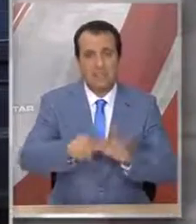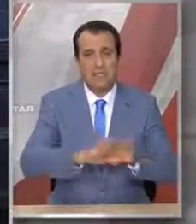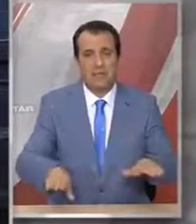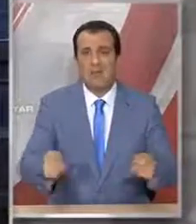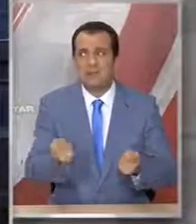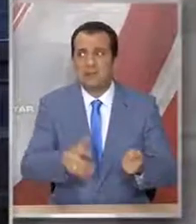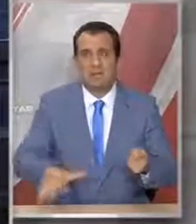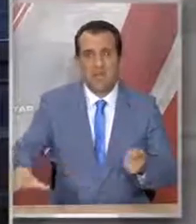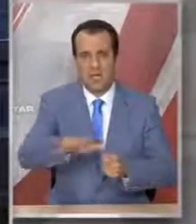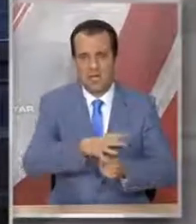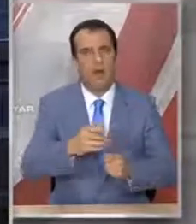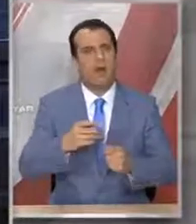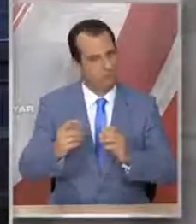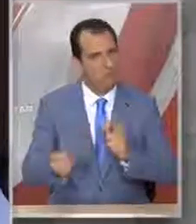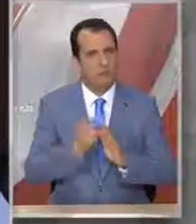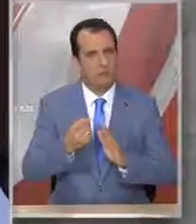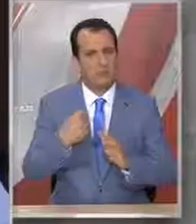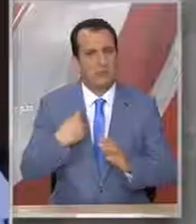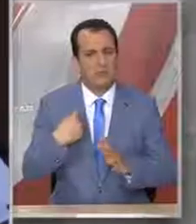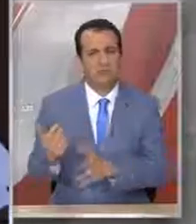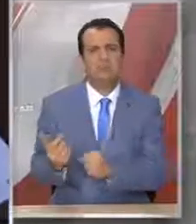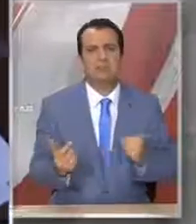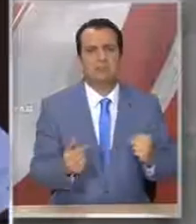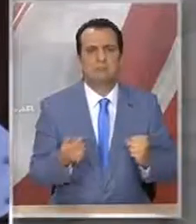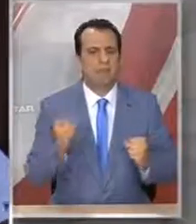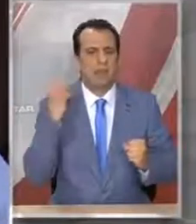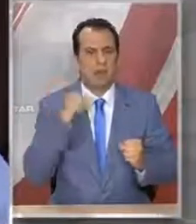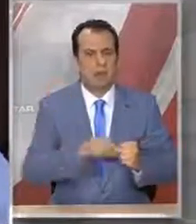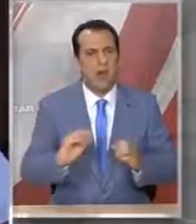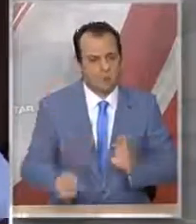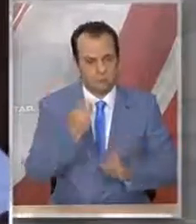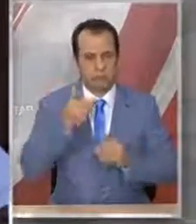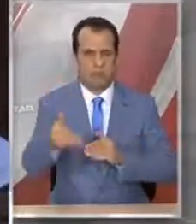αυτά που συμβαίνουν γύρω μας. Γιατί πολλές φορές τα κρατάμε μακριά και τα βρίσκουμε μπροστά τους.